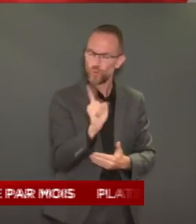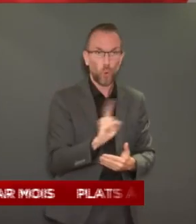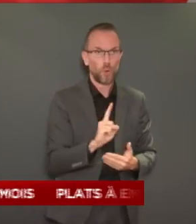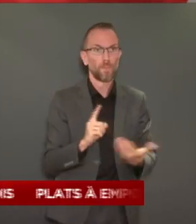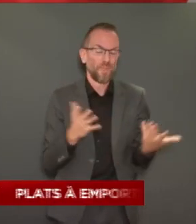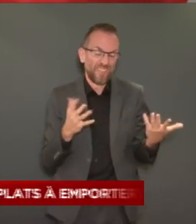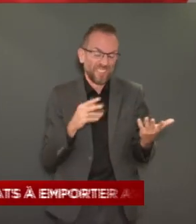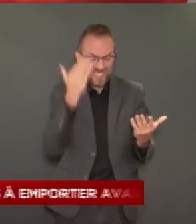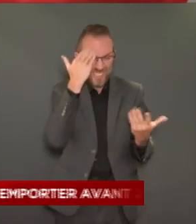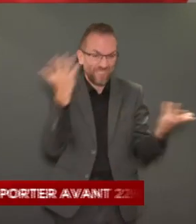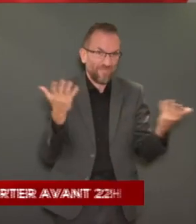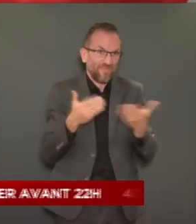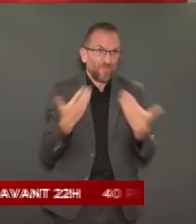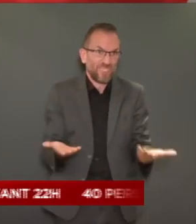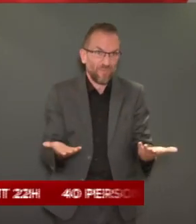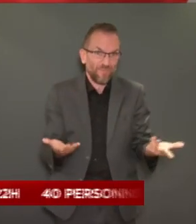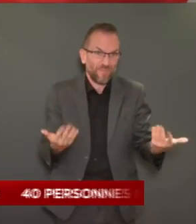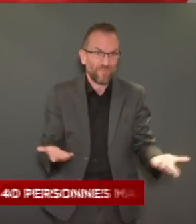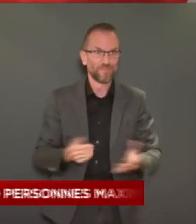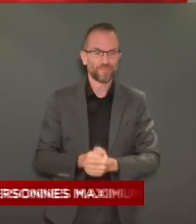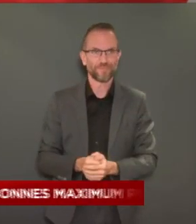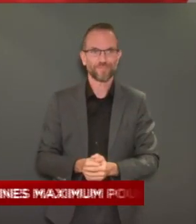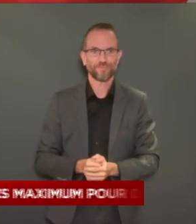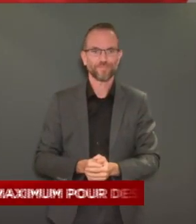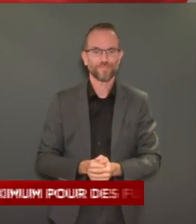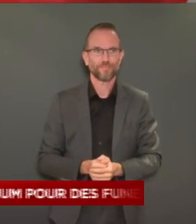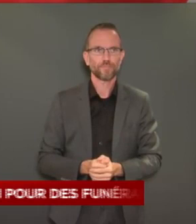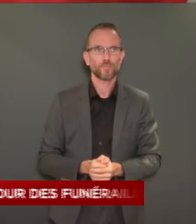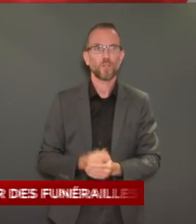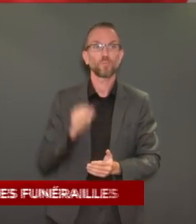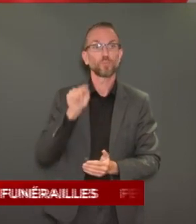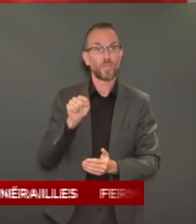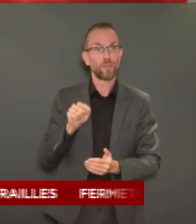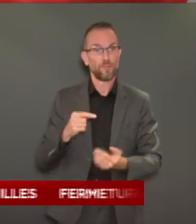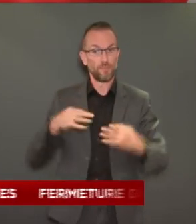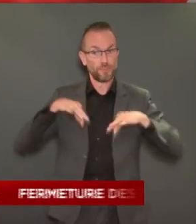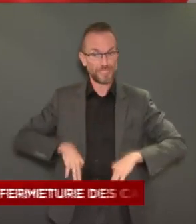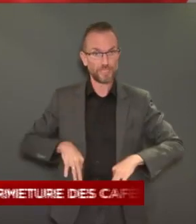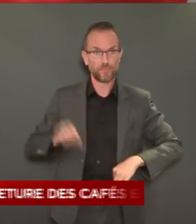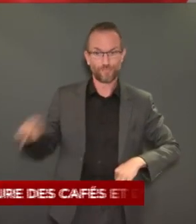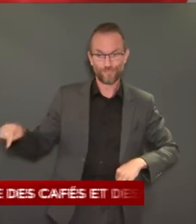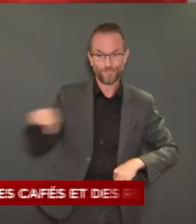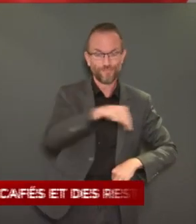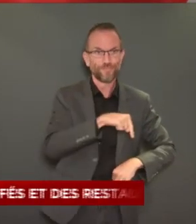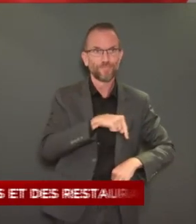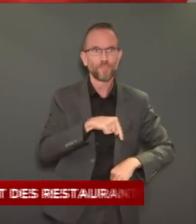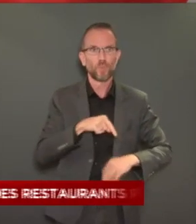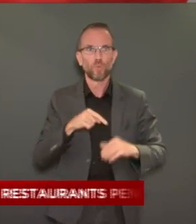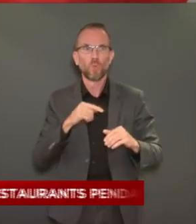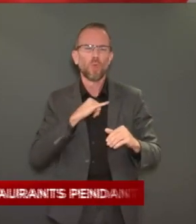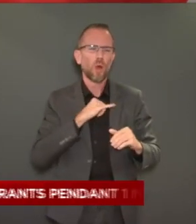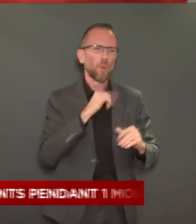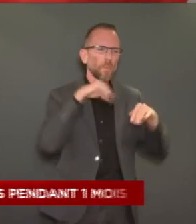fort difficile. Et donc, les ministres compétents, dont les compétences ont un impact sur le